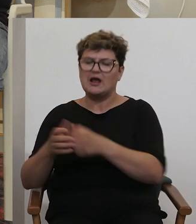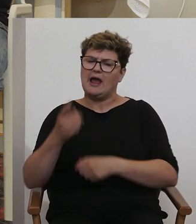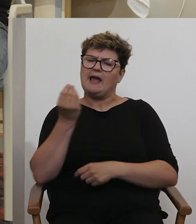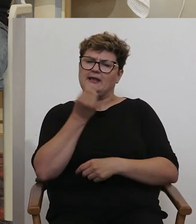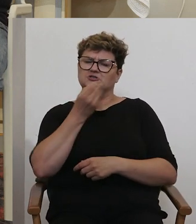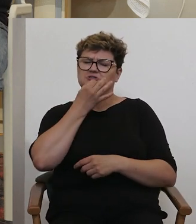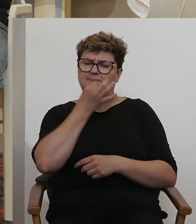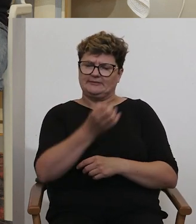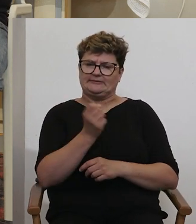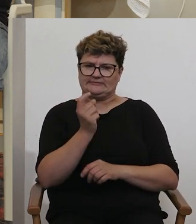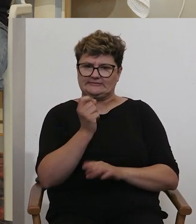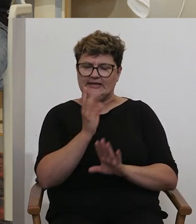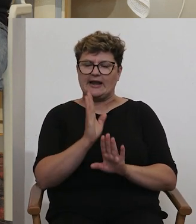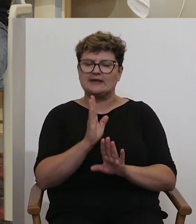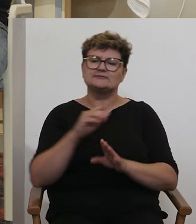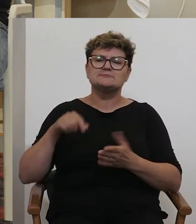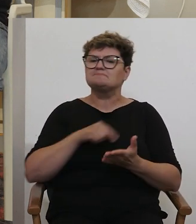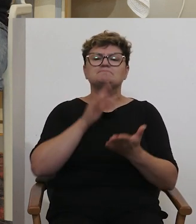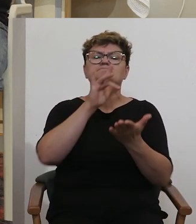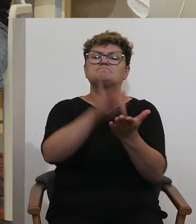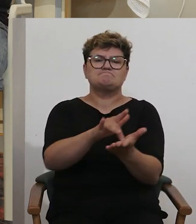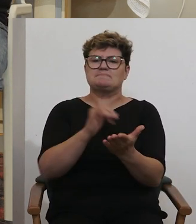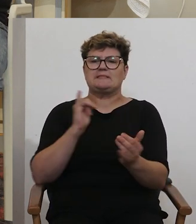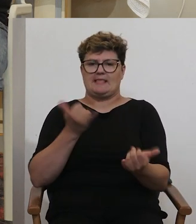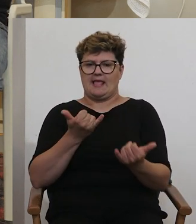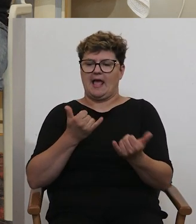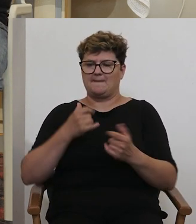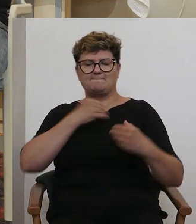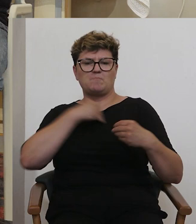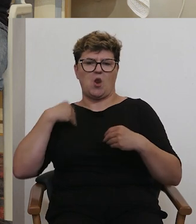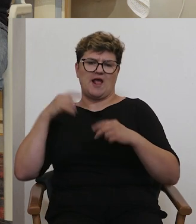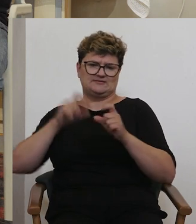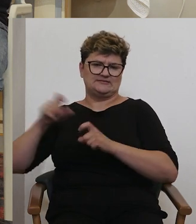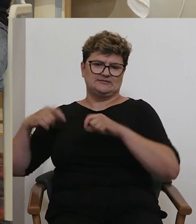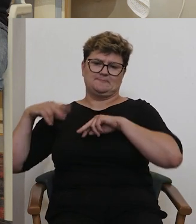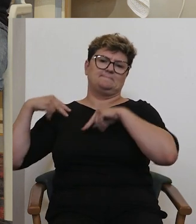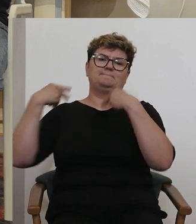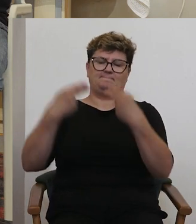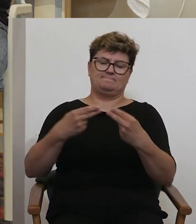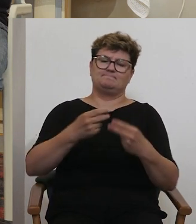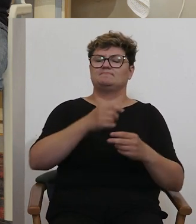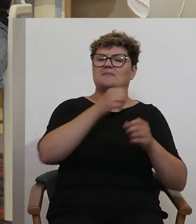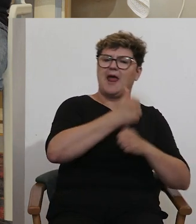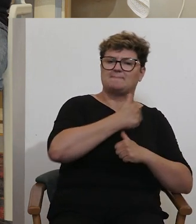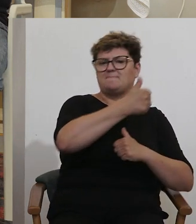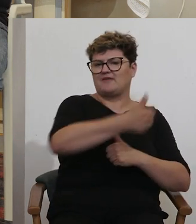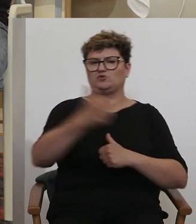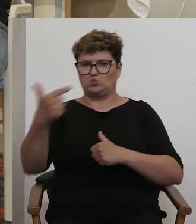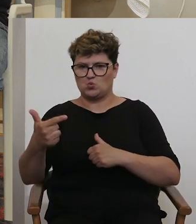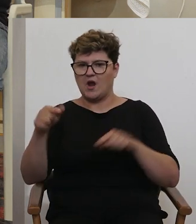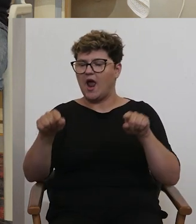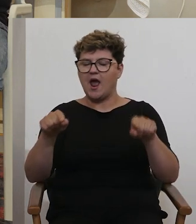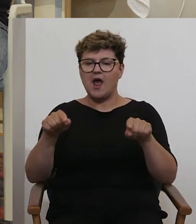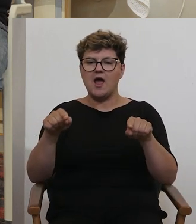do pytania właśnie o to, jakie były te ścieżki, które prowadziły Polaków do pierwszej i drugiej armii, to